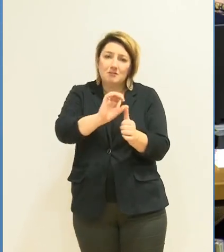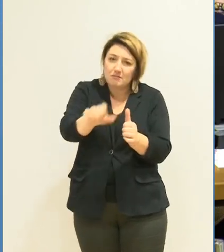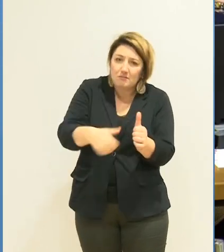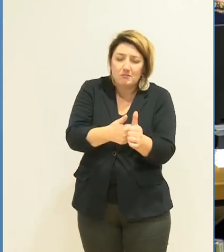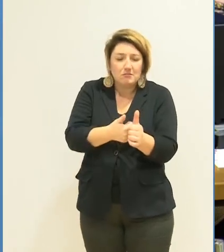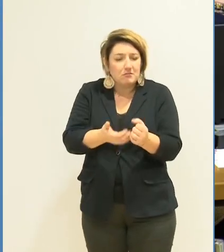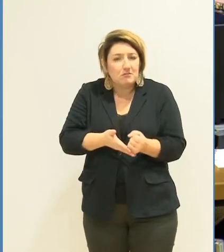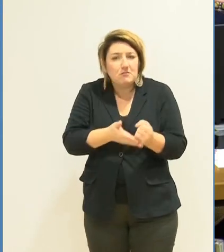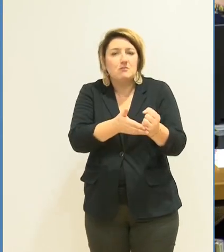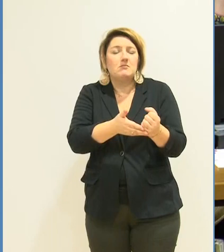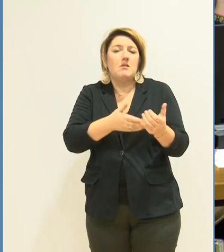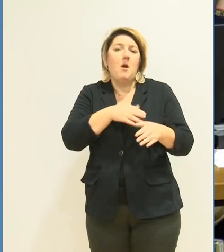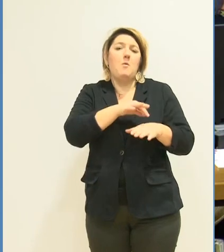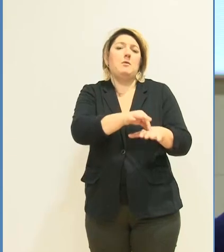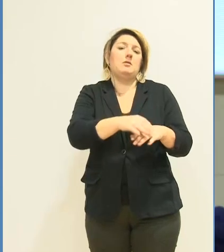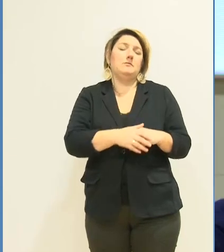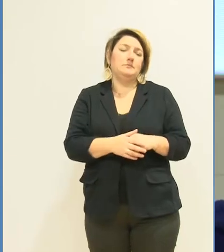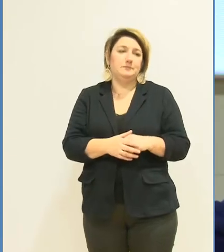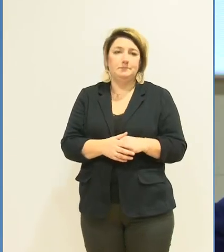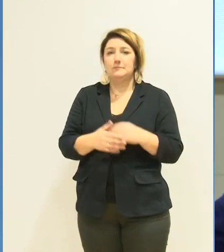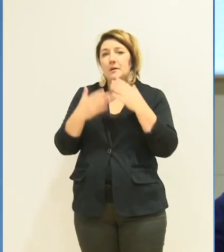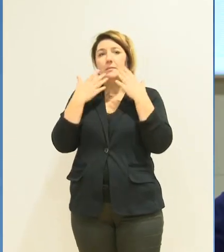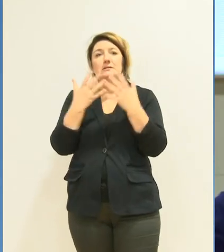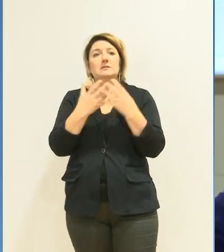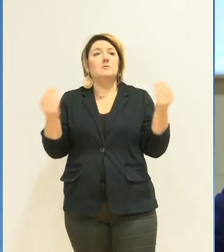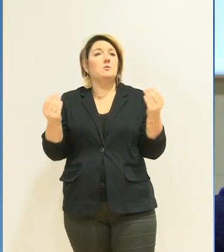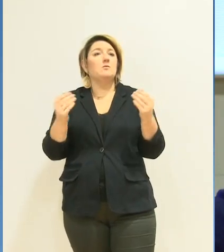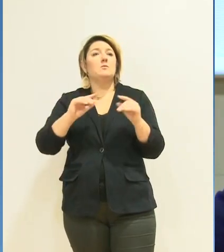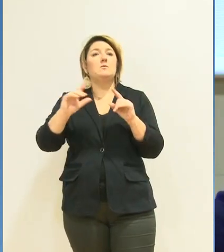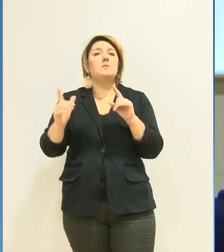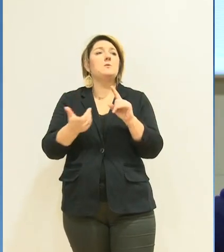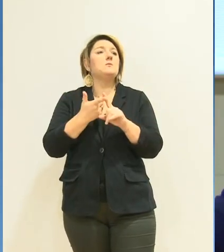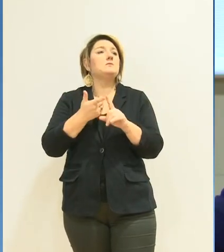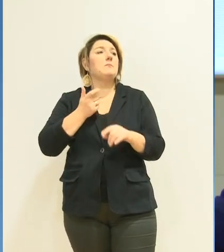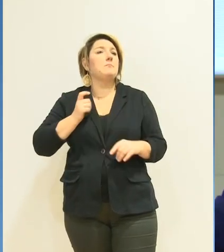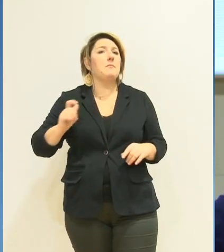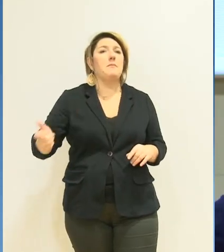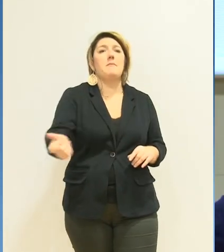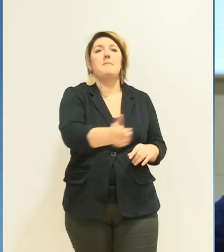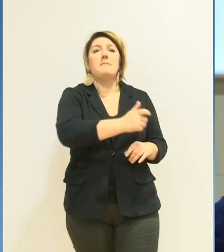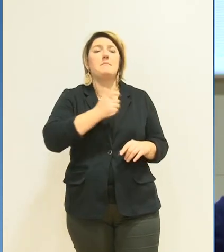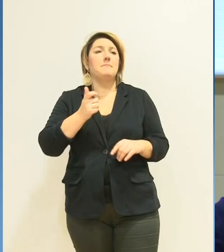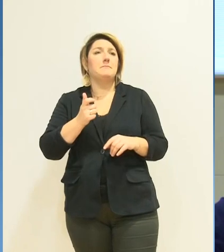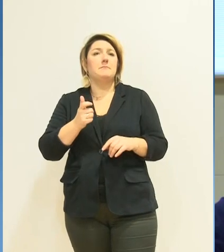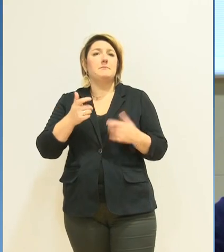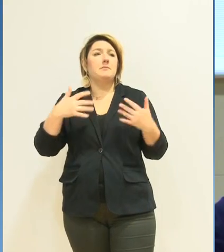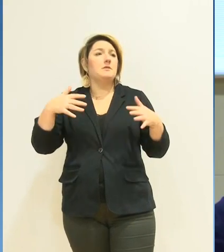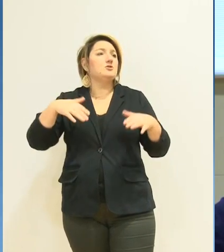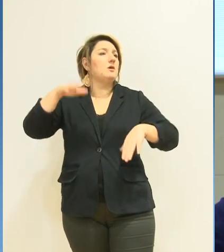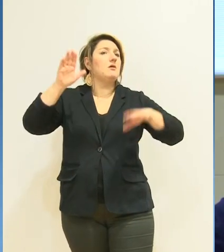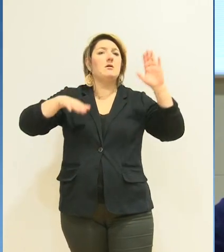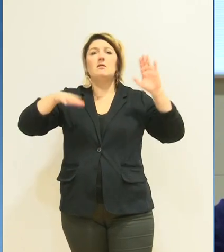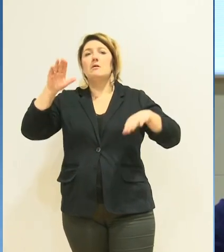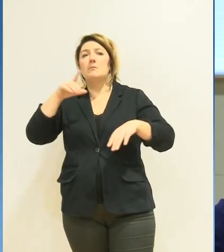grenoble si beaucoup notamment un deuxième tour de parole les demandes de